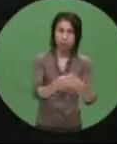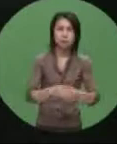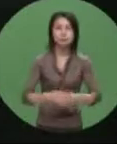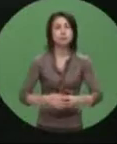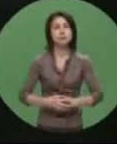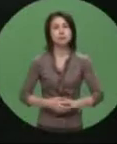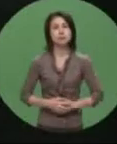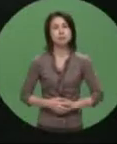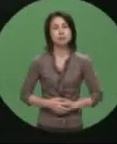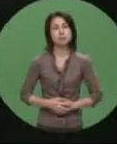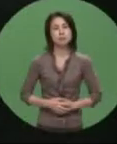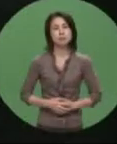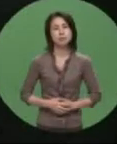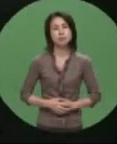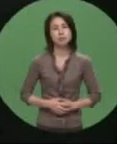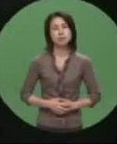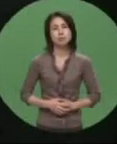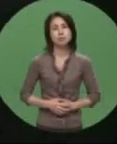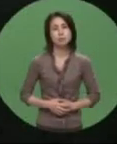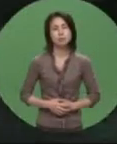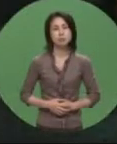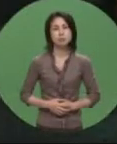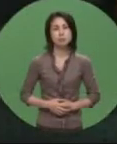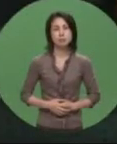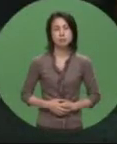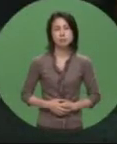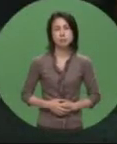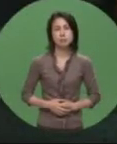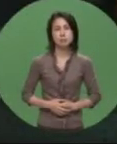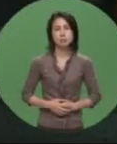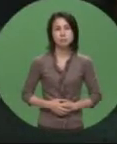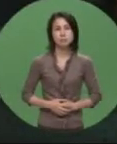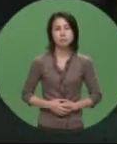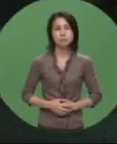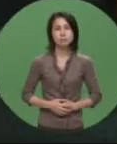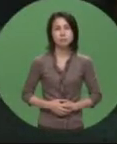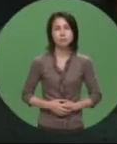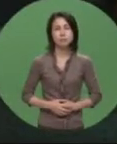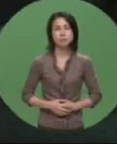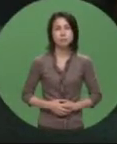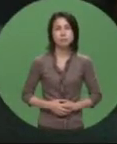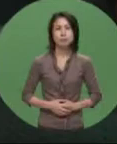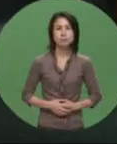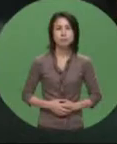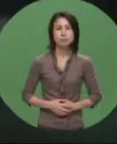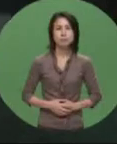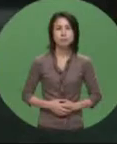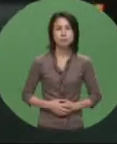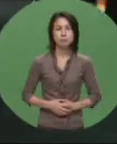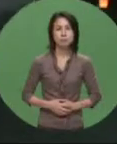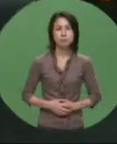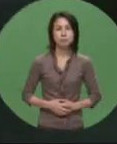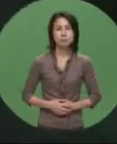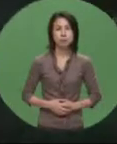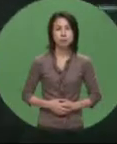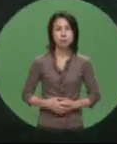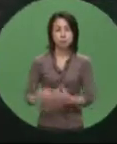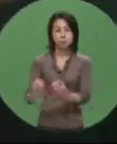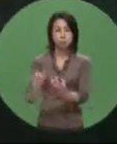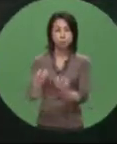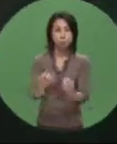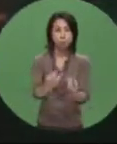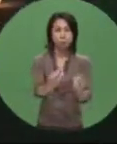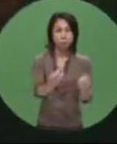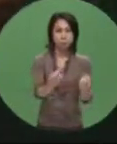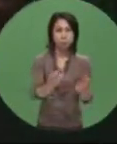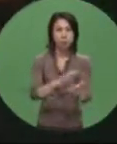口から灯籠とカップの明かりが新たに用意されました。街中に突如現れた